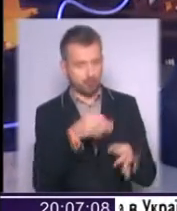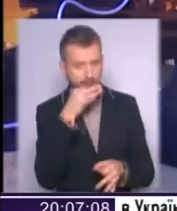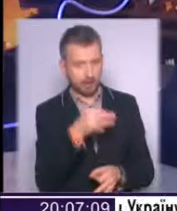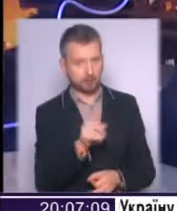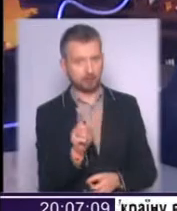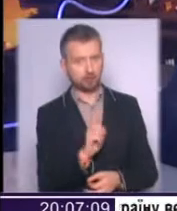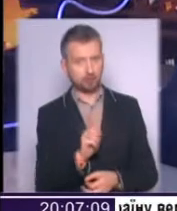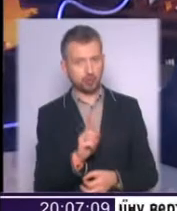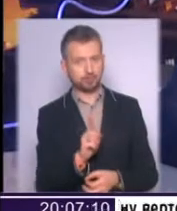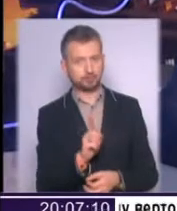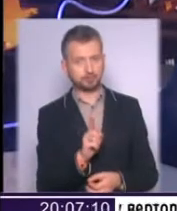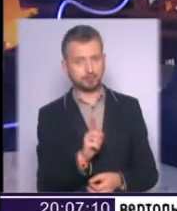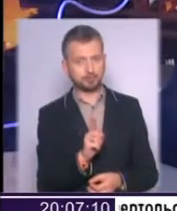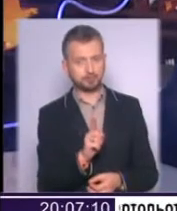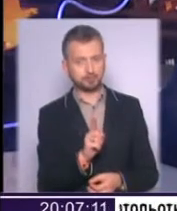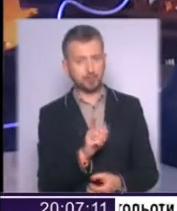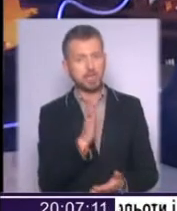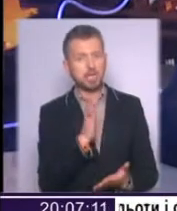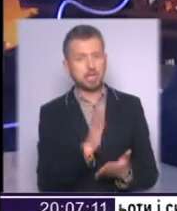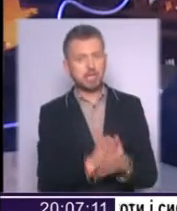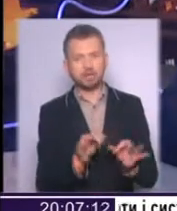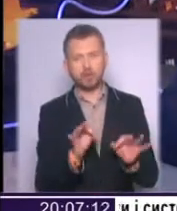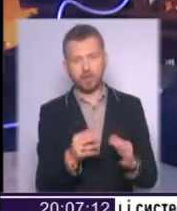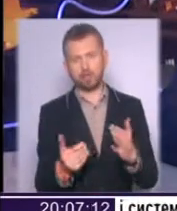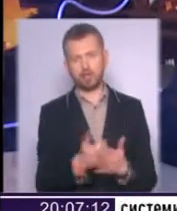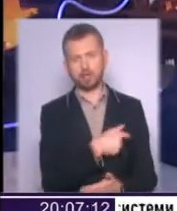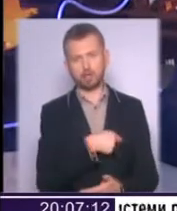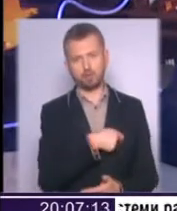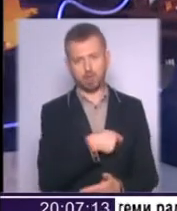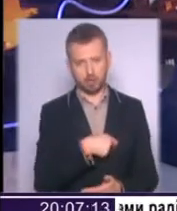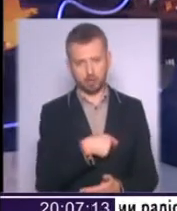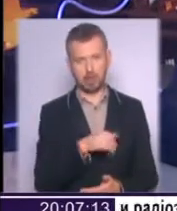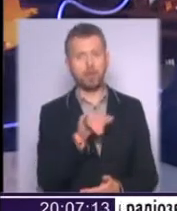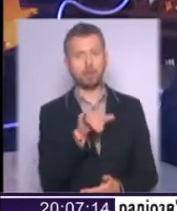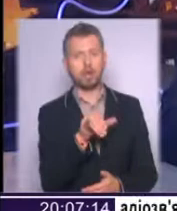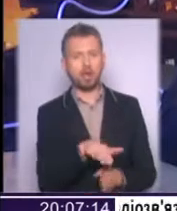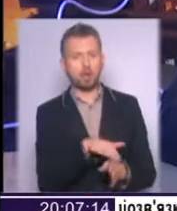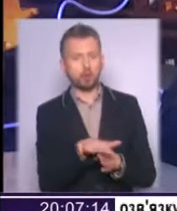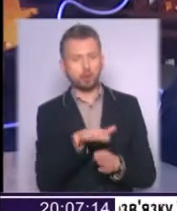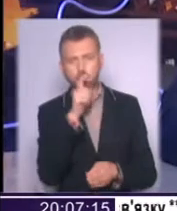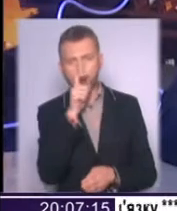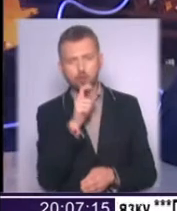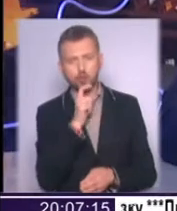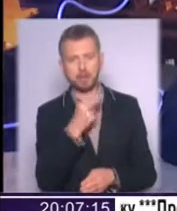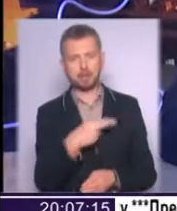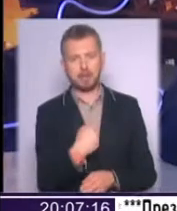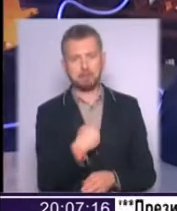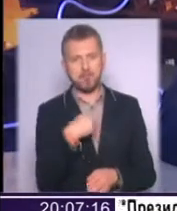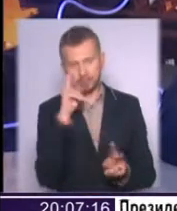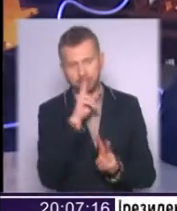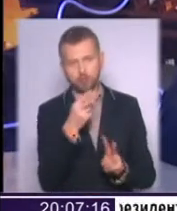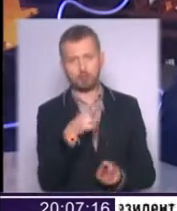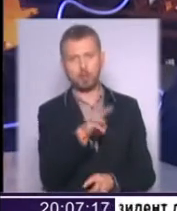що є, звичайно, нові депутати. У них абсолютно незрозуміле для мене і невідоме для